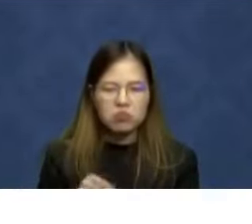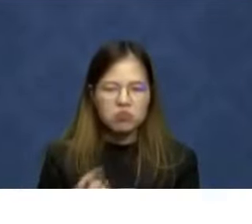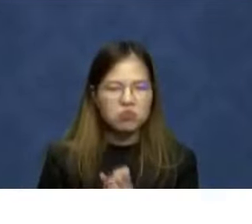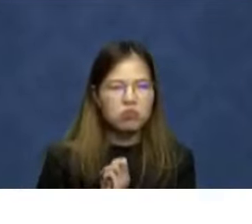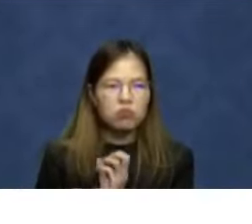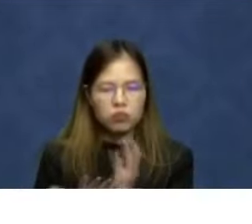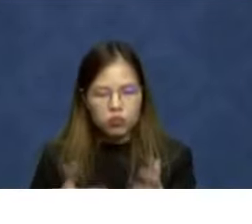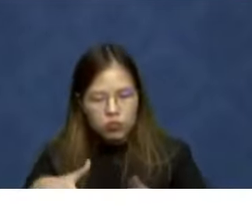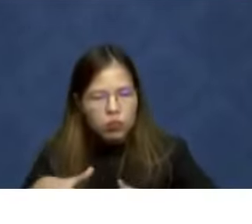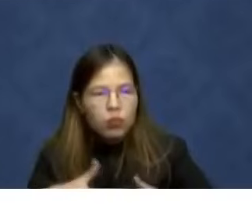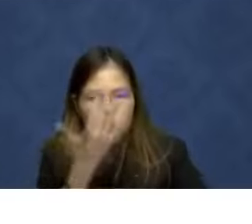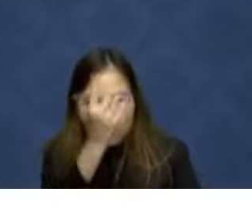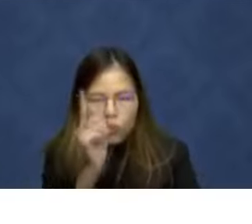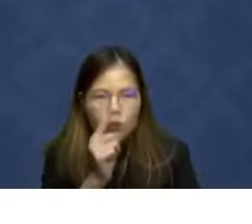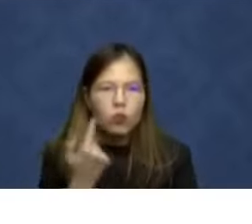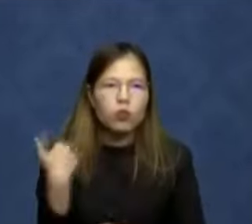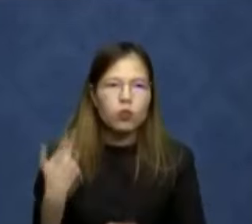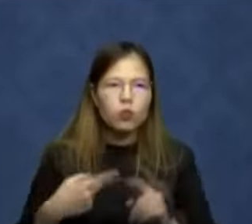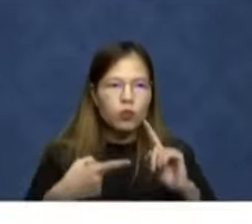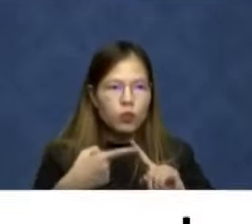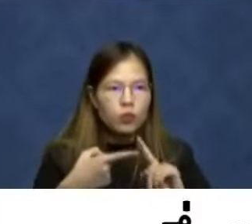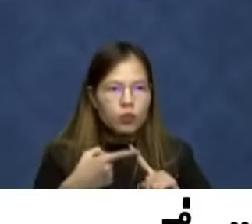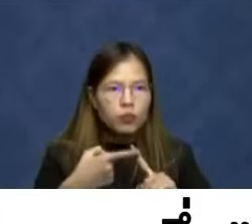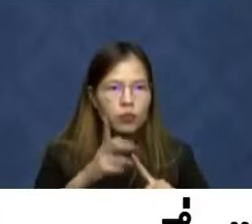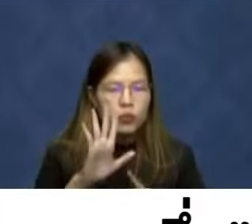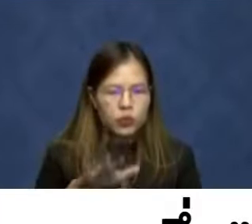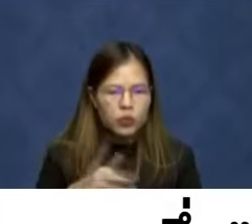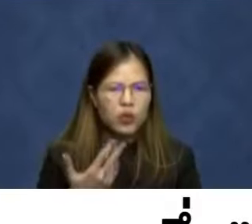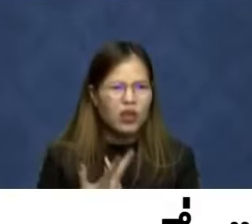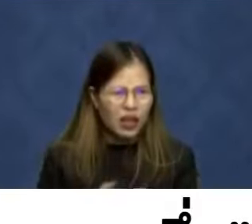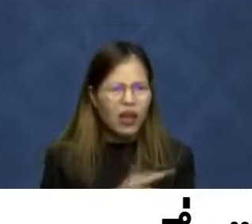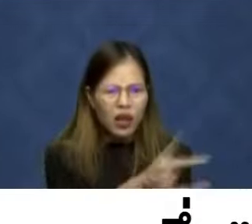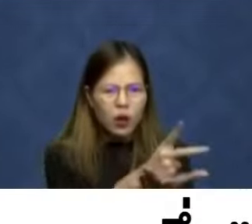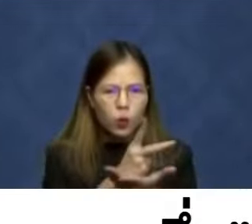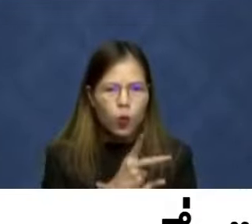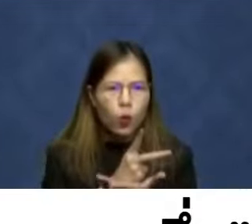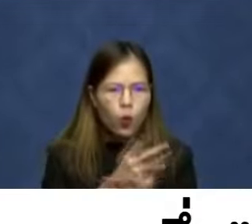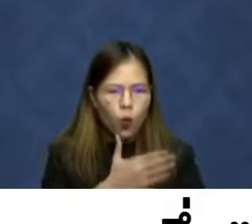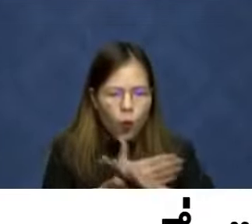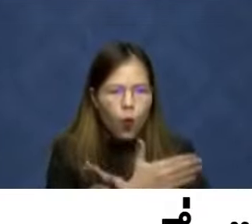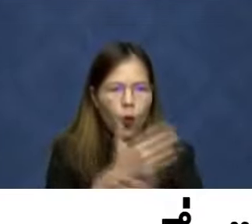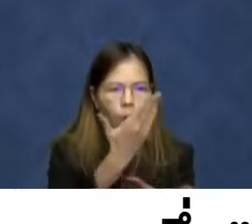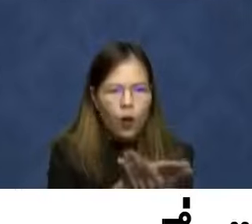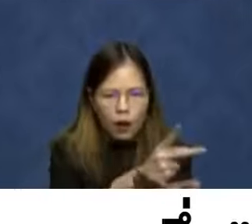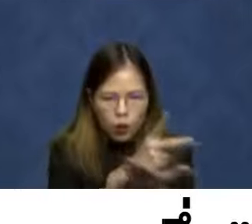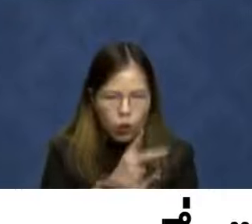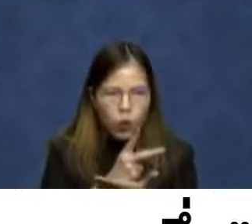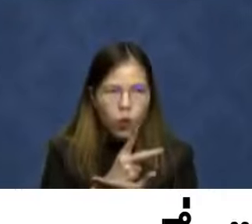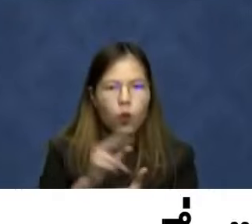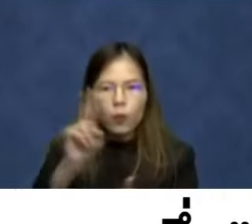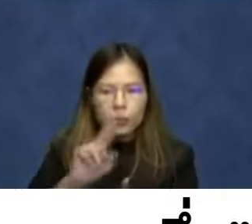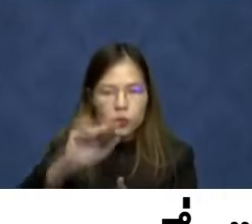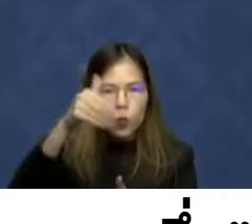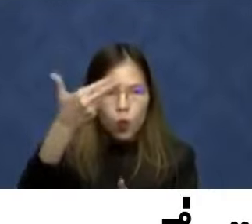ครับเพราะว่าประการที่หนึ่งพี่น้องประชาชนจะต้องไปกู้เงินมาล่วงหน้าก่อนเพื่อมาสมทบประการที่ส